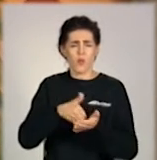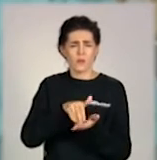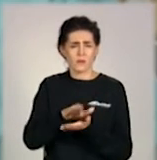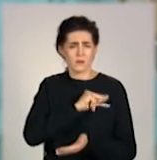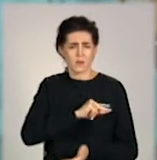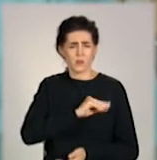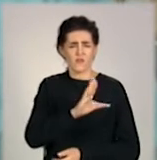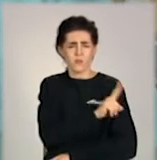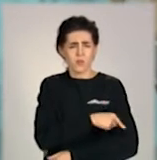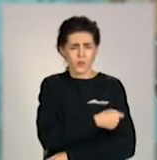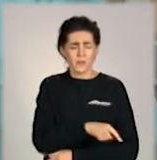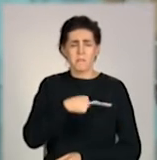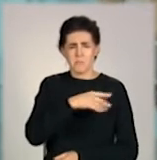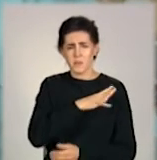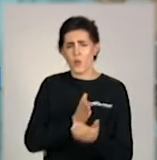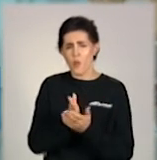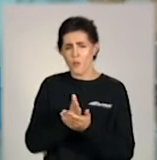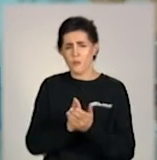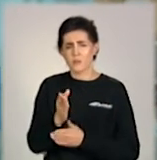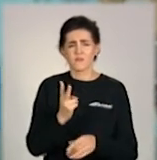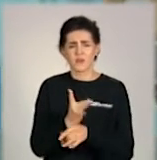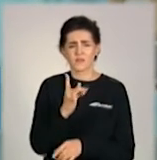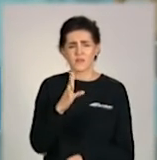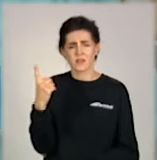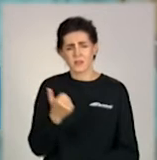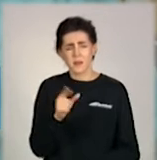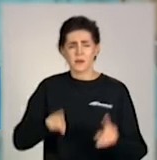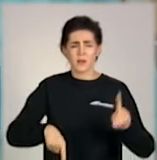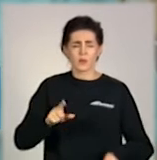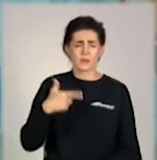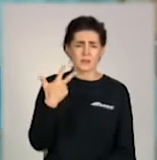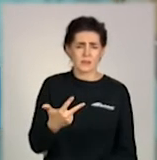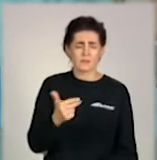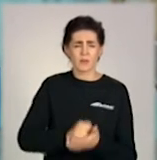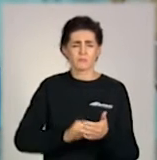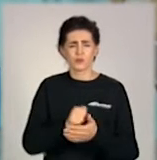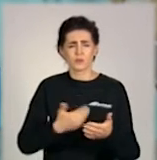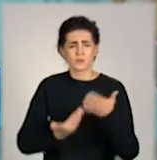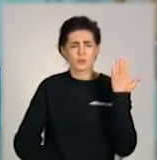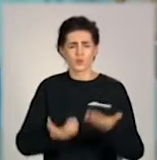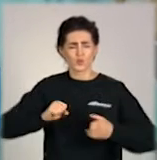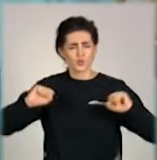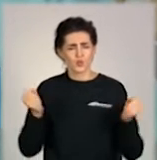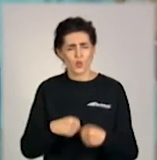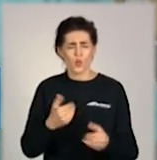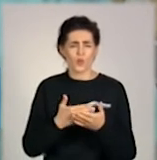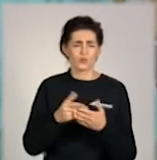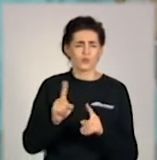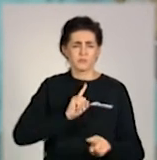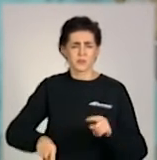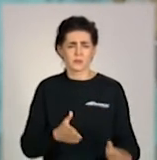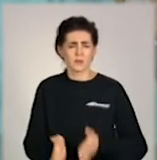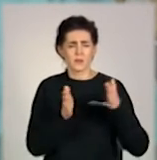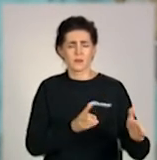лікарні. Ми оперували десь 2 рази в тиждень, рідко 3. Ну, по ургенству это экстренно, то, что нельзя отложить, там, чтобы